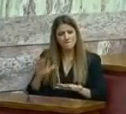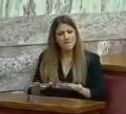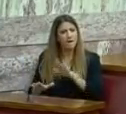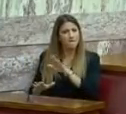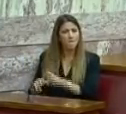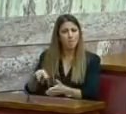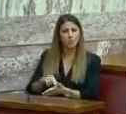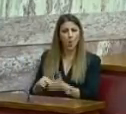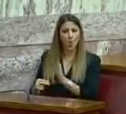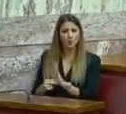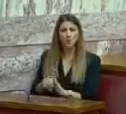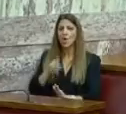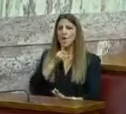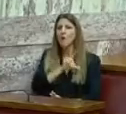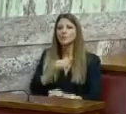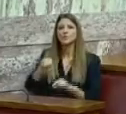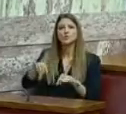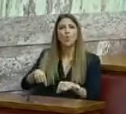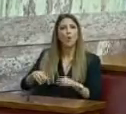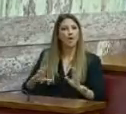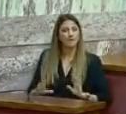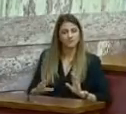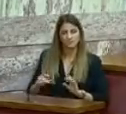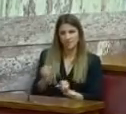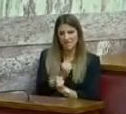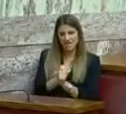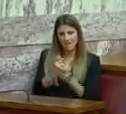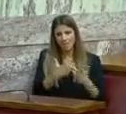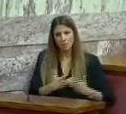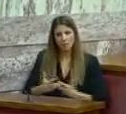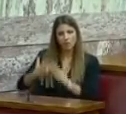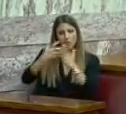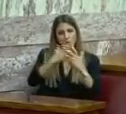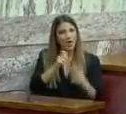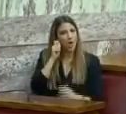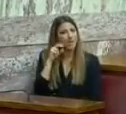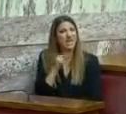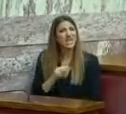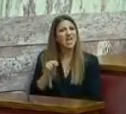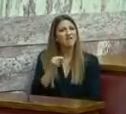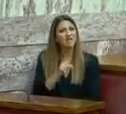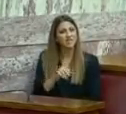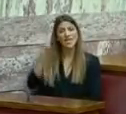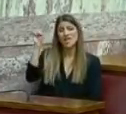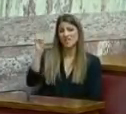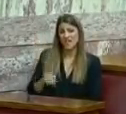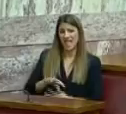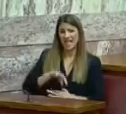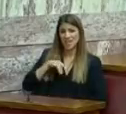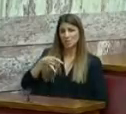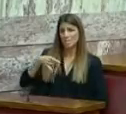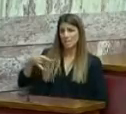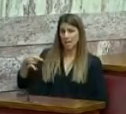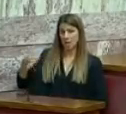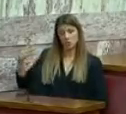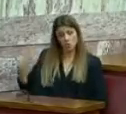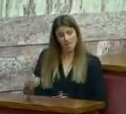Νοβάρτης. Αυτό, ναι, το μεγαλύτερο σκάνδαλο του αιώνα. Έχει δίκιο ο κύριος Παπαγγελόπουλος.